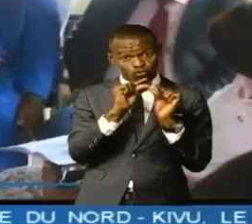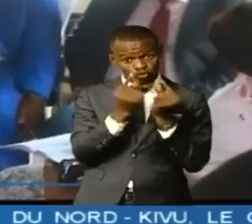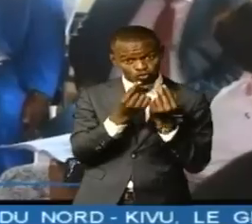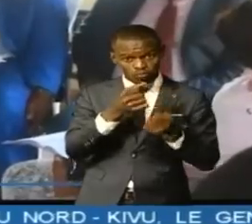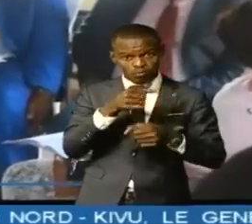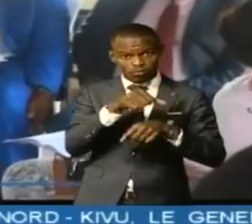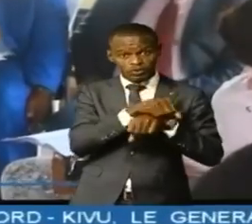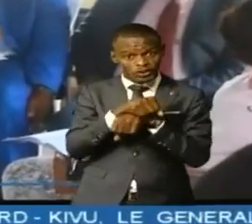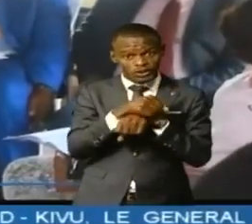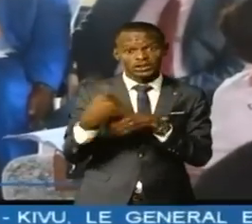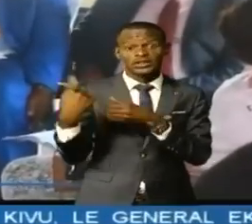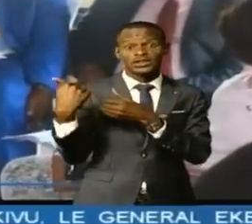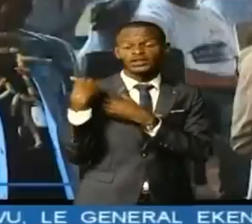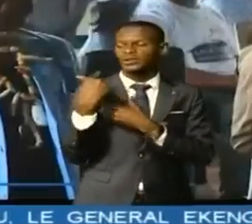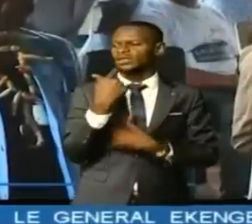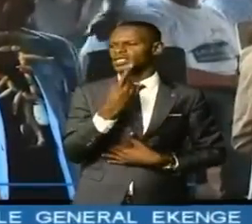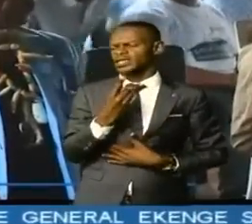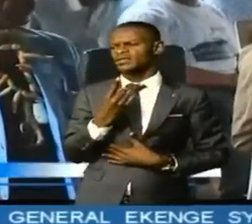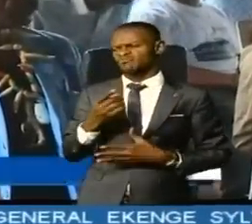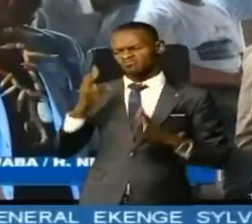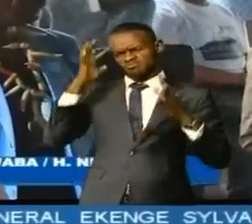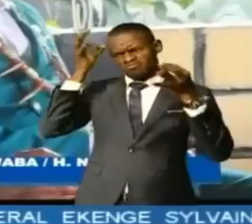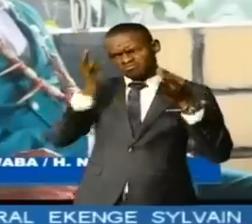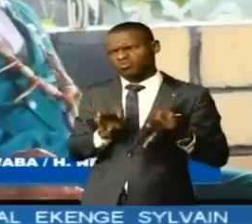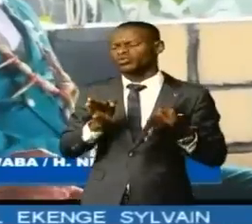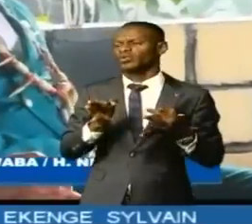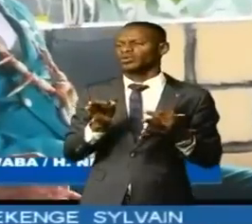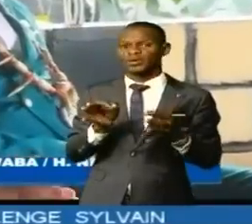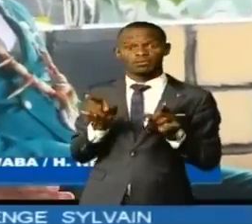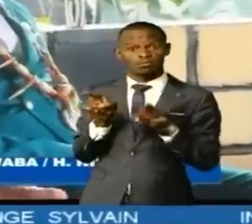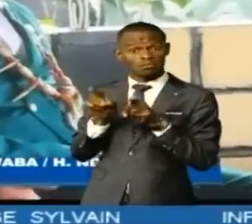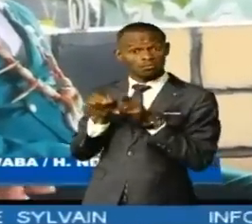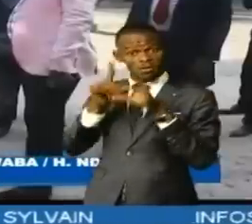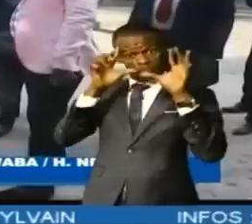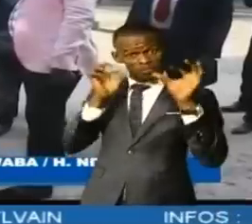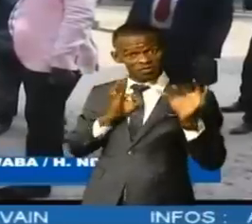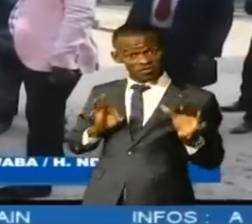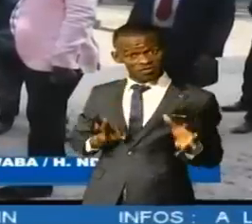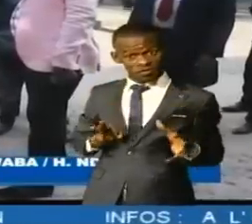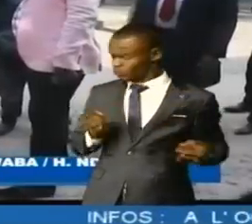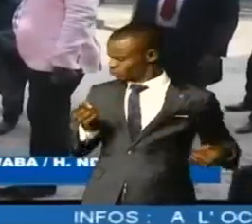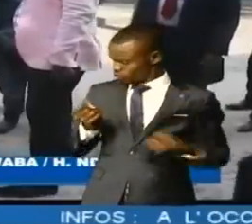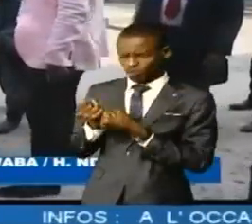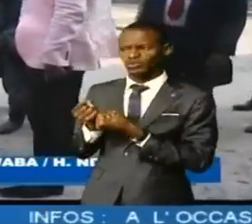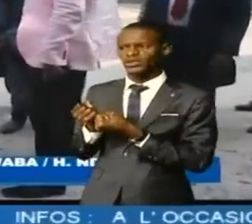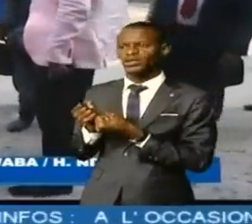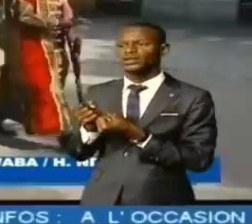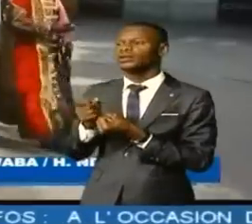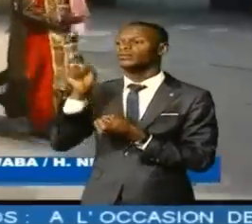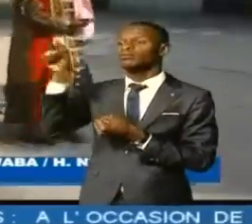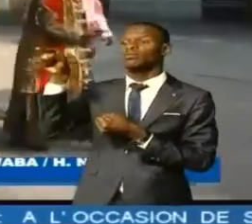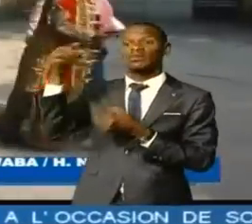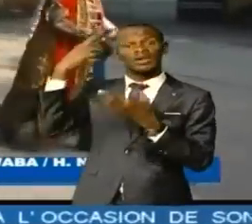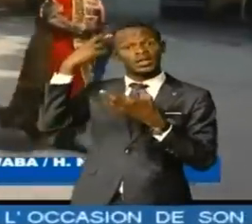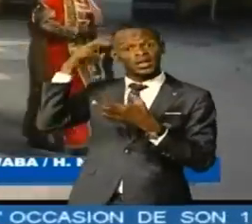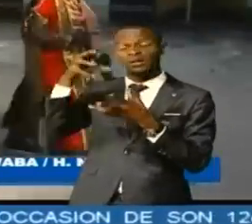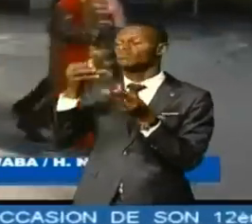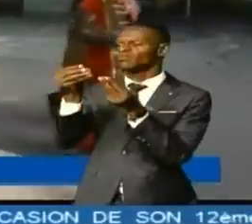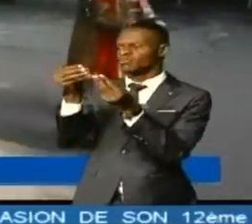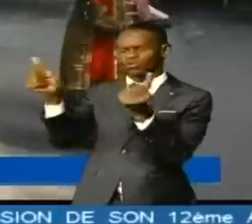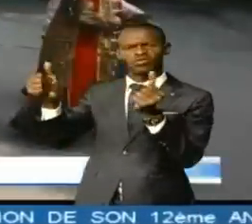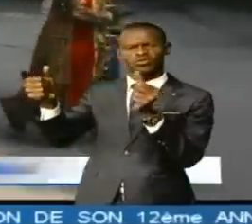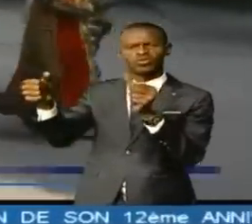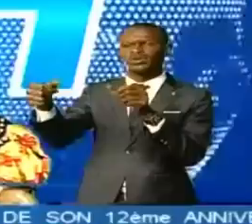partie Est de la RDC et l'engagement du président de la République doit être soutenu par tous les Congolais pour sauvegarder